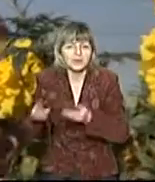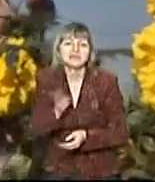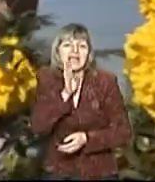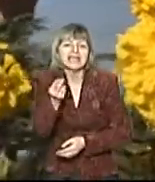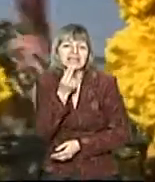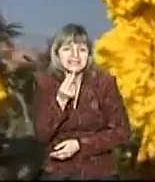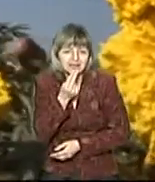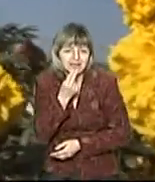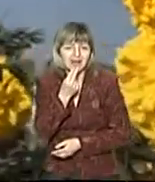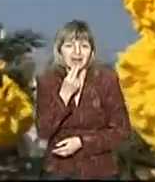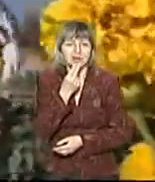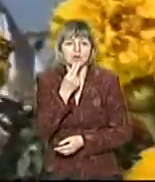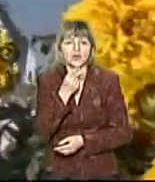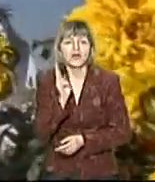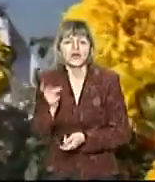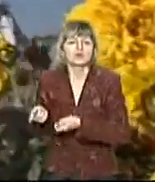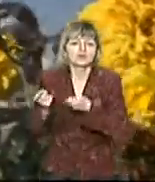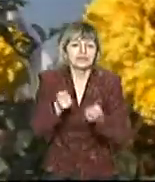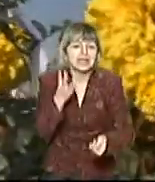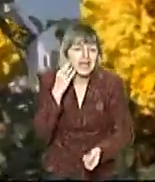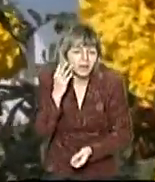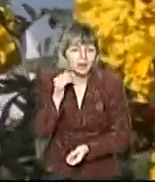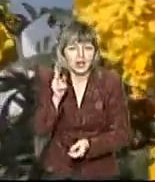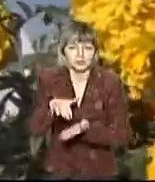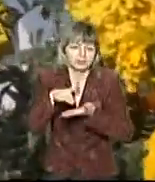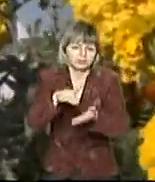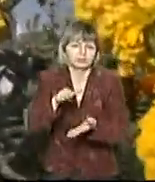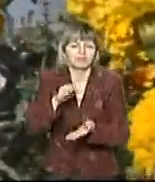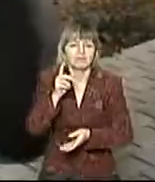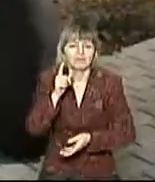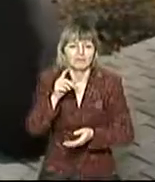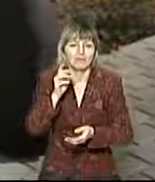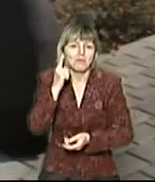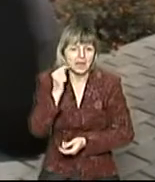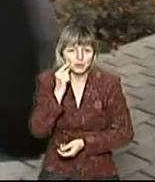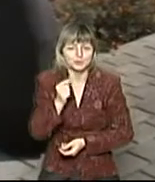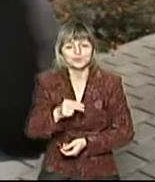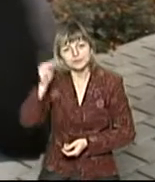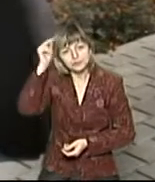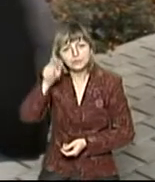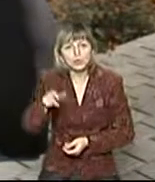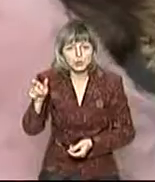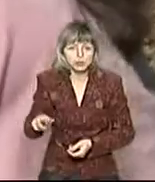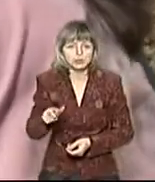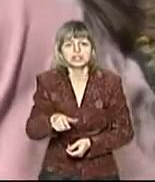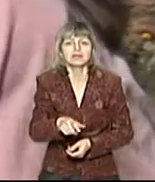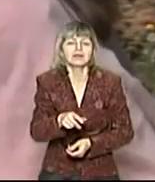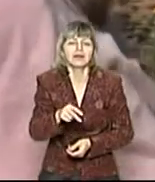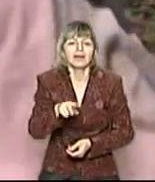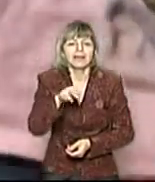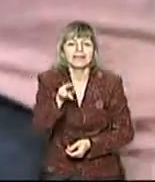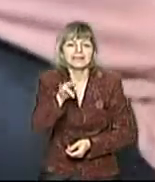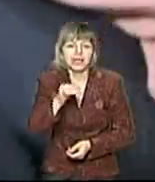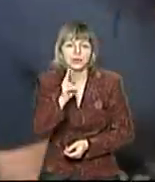дехто яблуко принесе, дехто їй баночку меду може дати. Учні Княгининівського ліцею теж перейняли